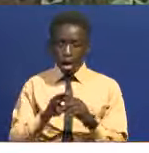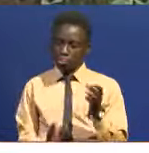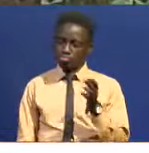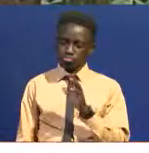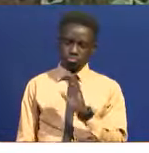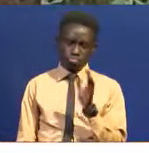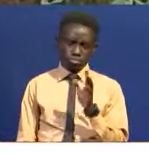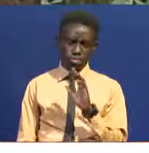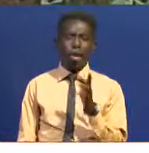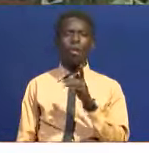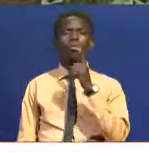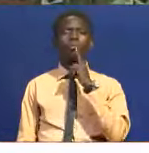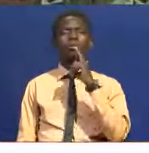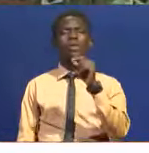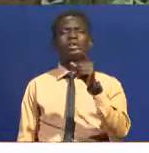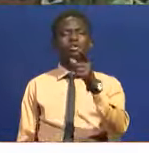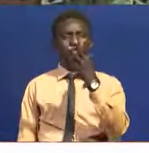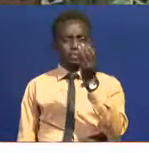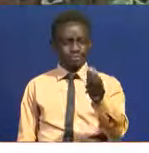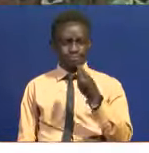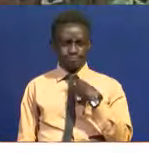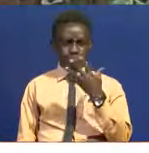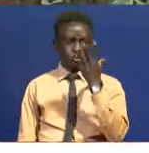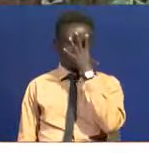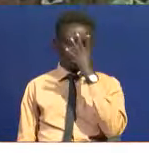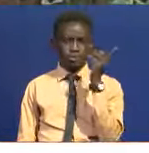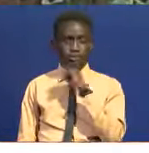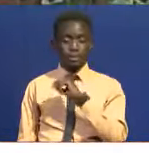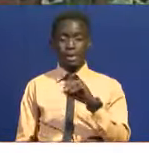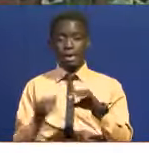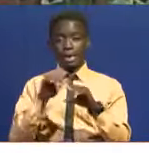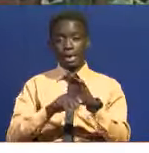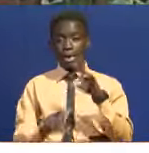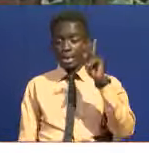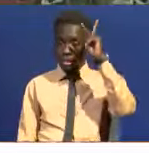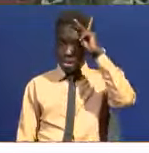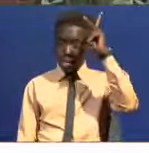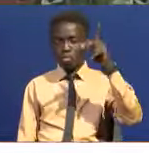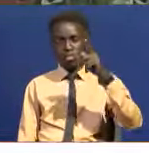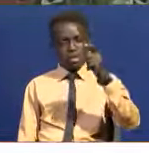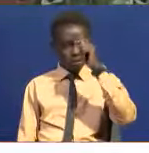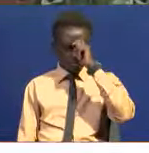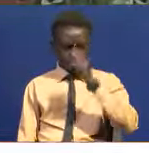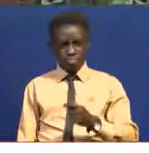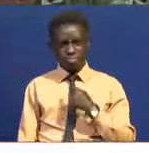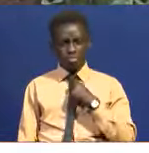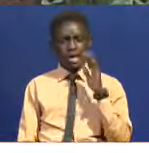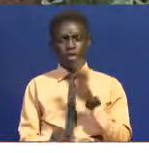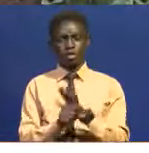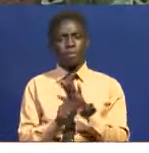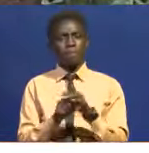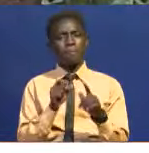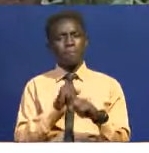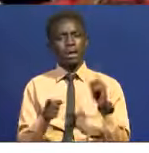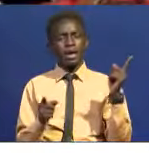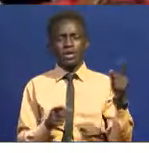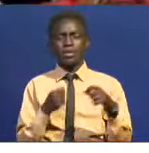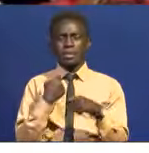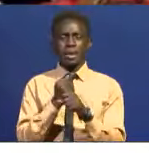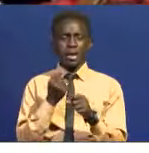mmetuaibisha. Sisi Kiambu kama ni mahali naheshimika, Kiambu ndio naheshimika, na mmetuuza, mmemfanya Kiambu kuwa laughing